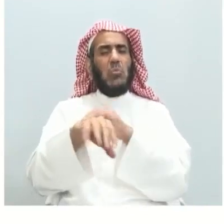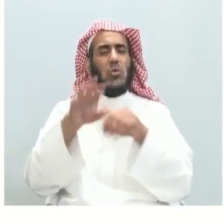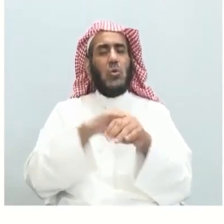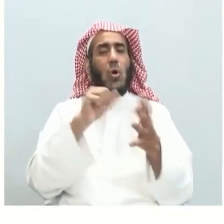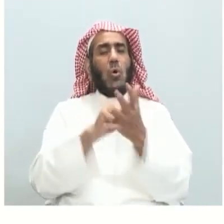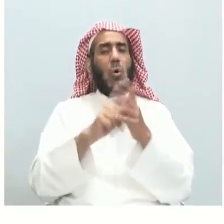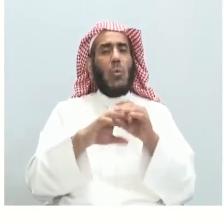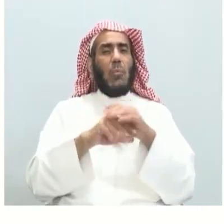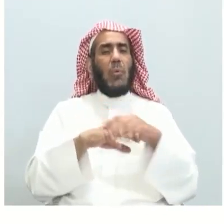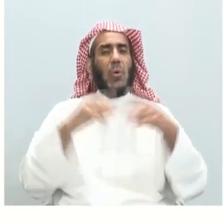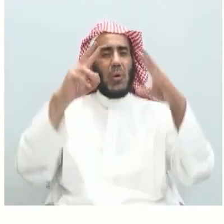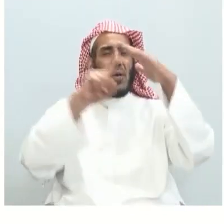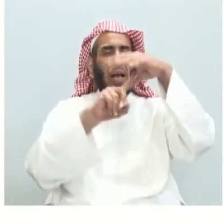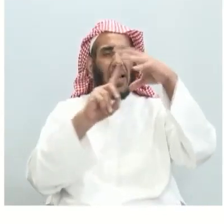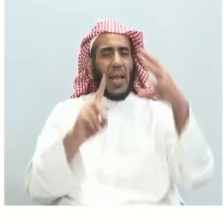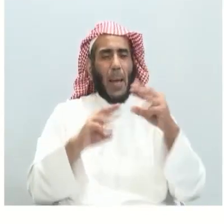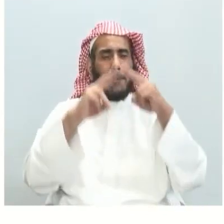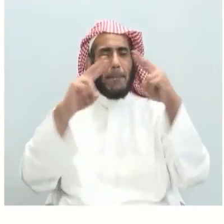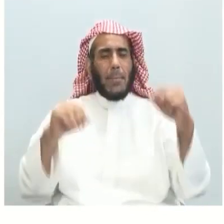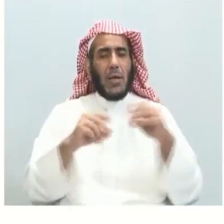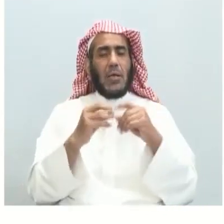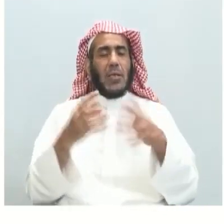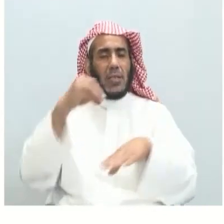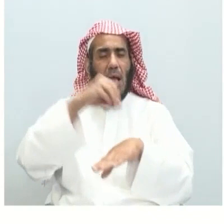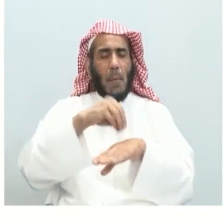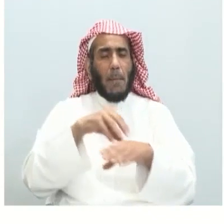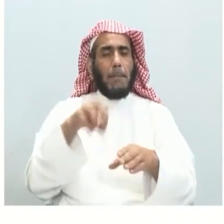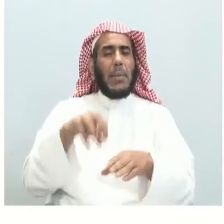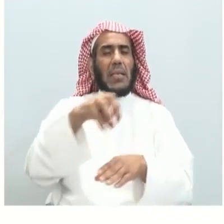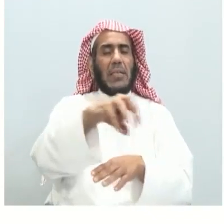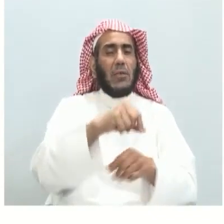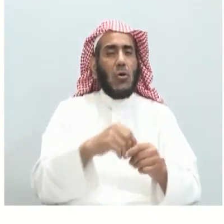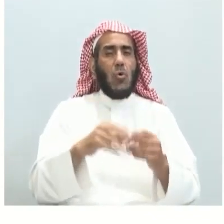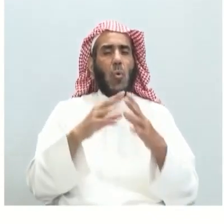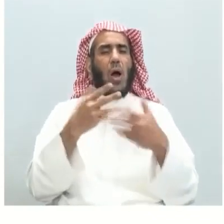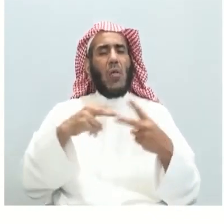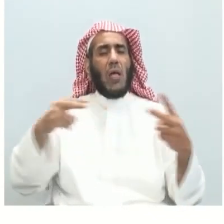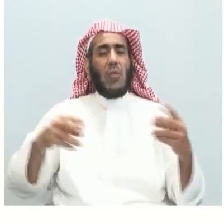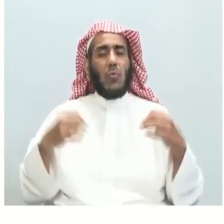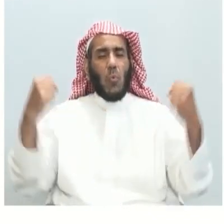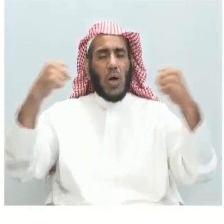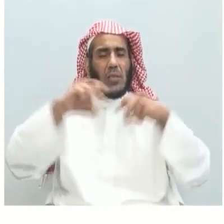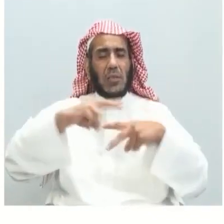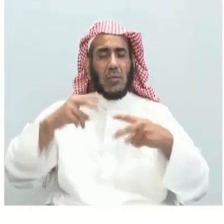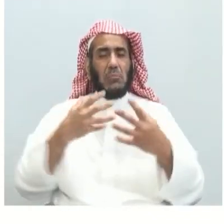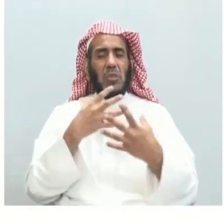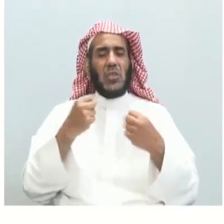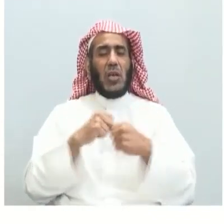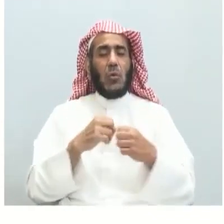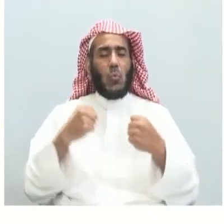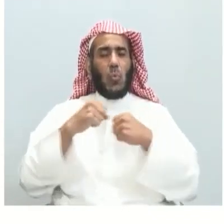بيوتا كالقيام كذلك تحمل من بلد الى اخر واثاث واغطيه من شعرها